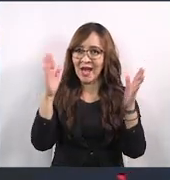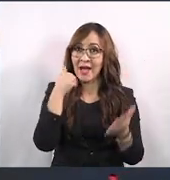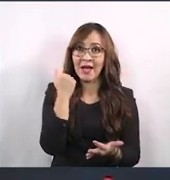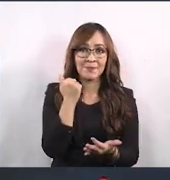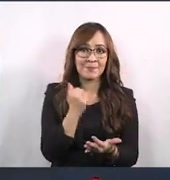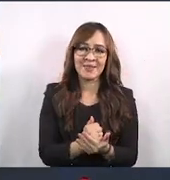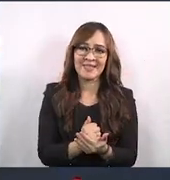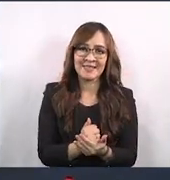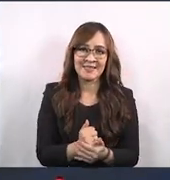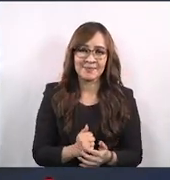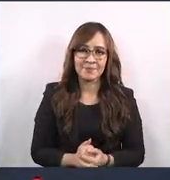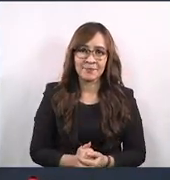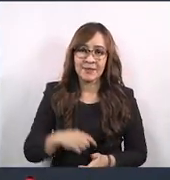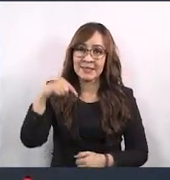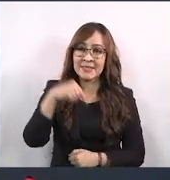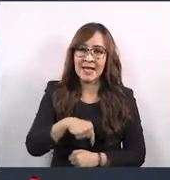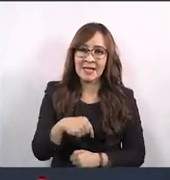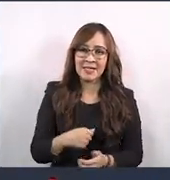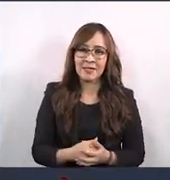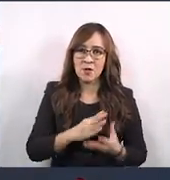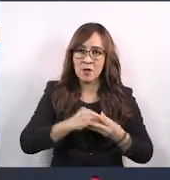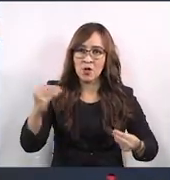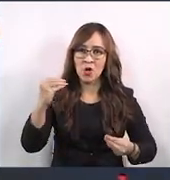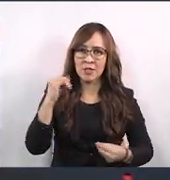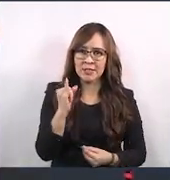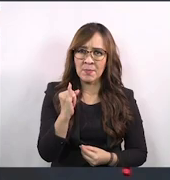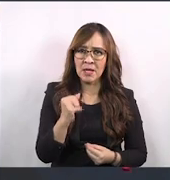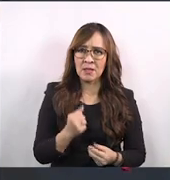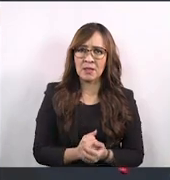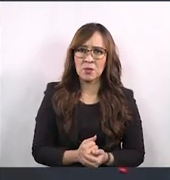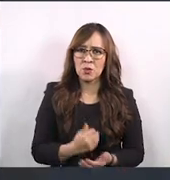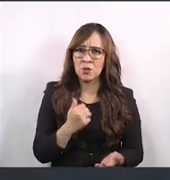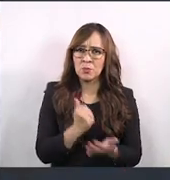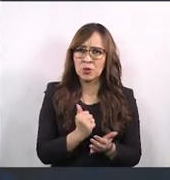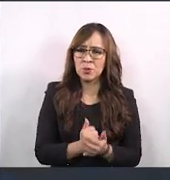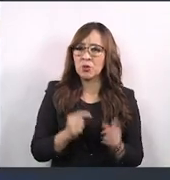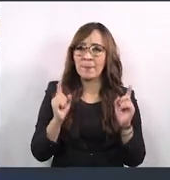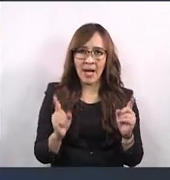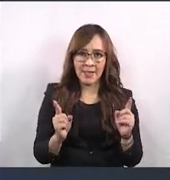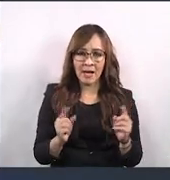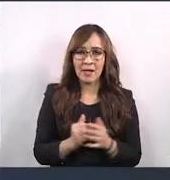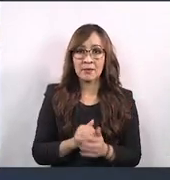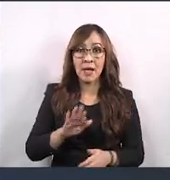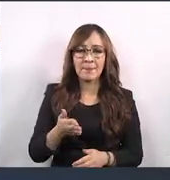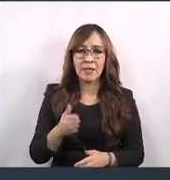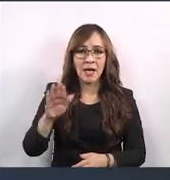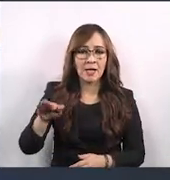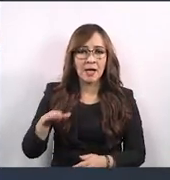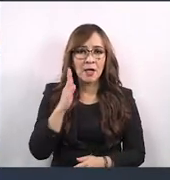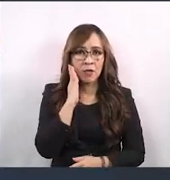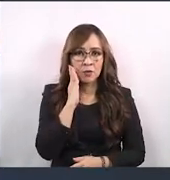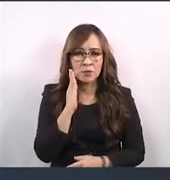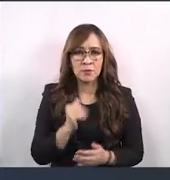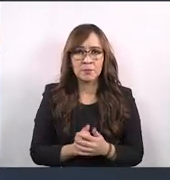Amin akhir zaman Roy sembel ini sangat serius tetapi anak-anak tuhan yang menjaga